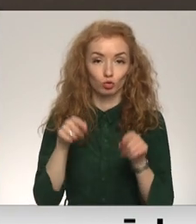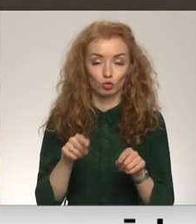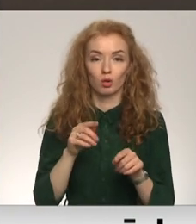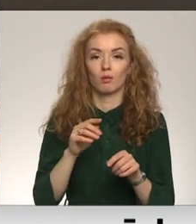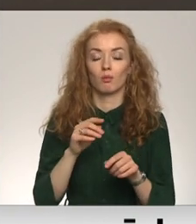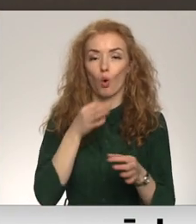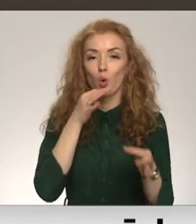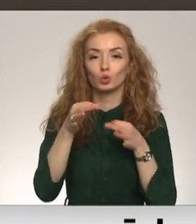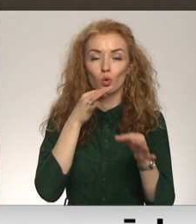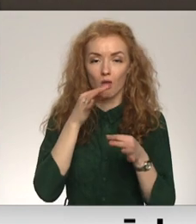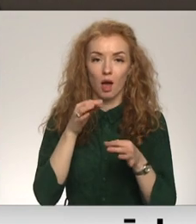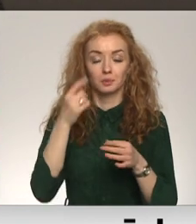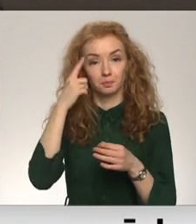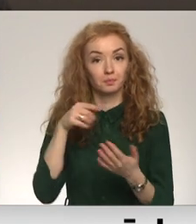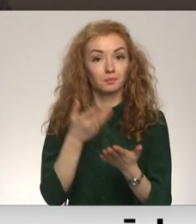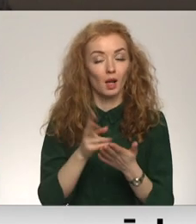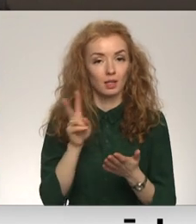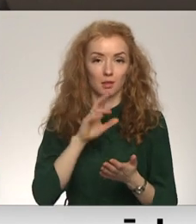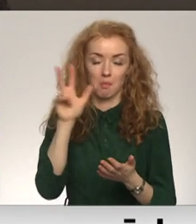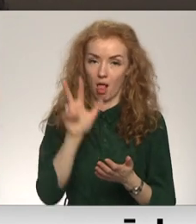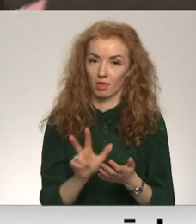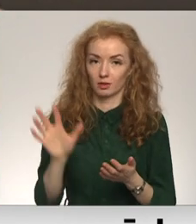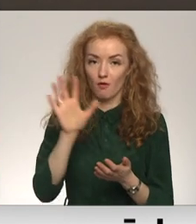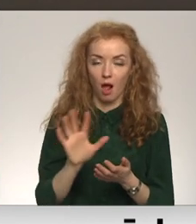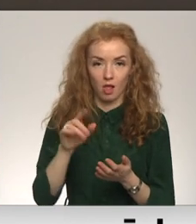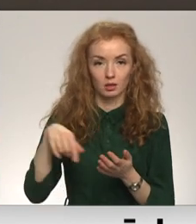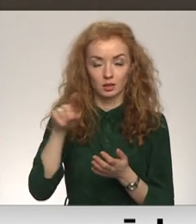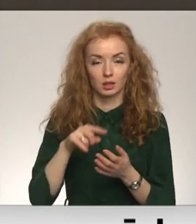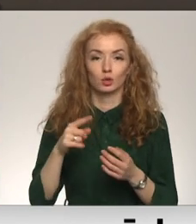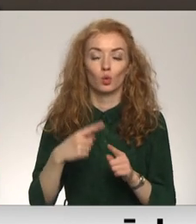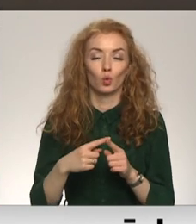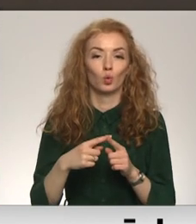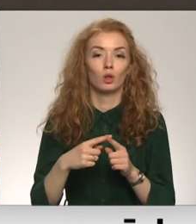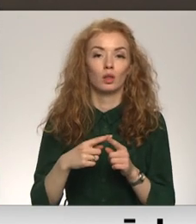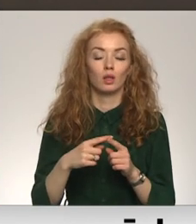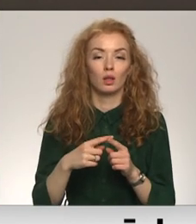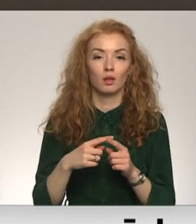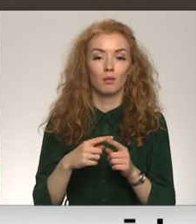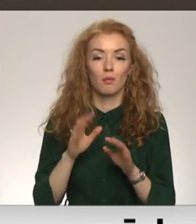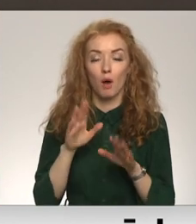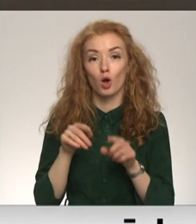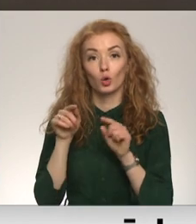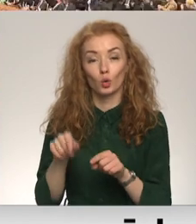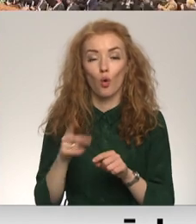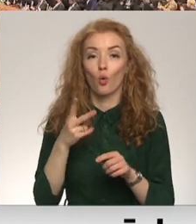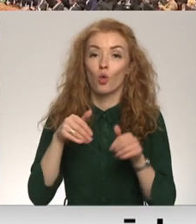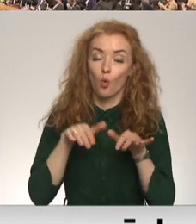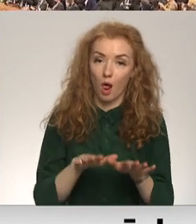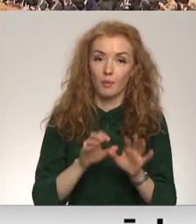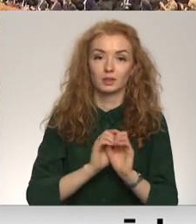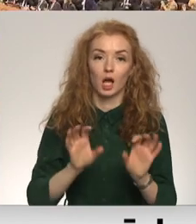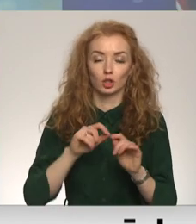ierosināja Baltijas valstis kopā ar citām alianses austrumu flanga valstīm. Bet vairāk tad par tur nolemto stāstīšu nākamajo